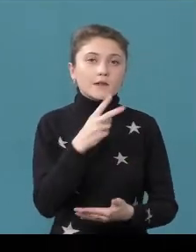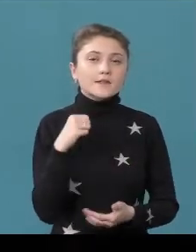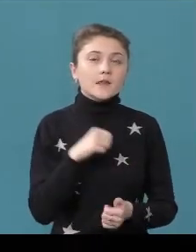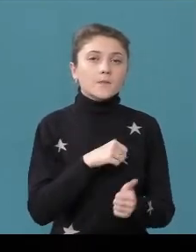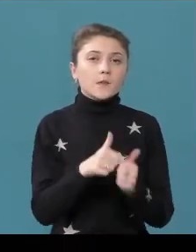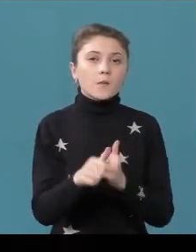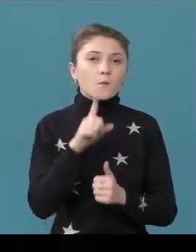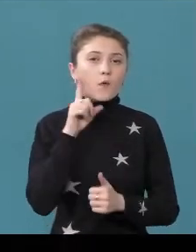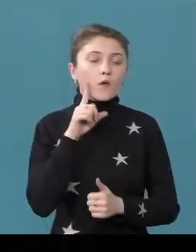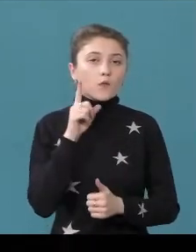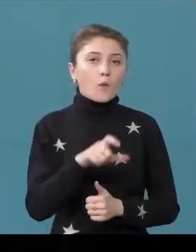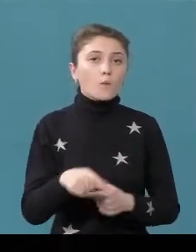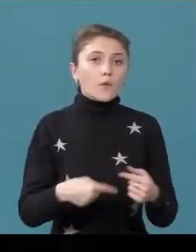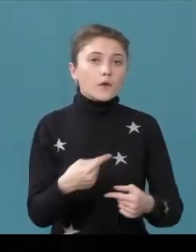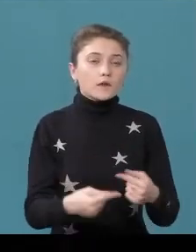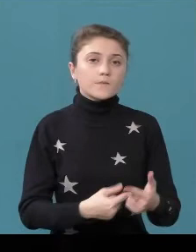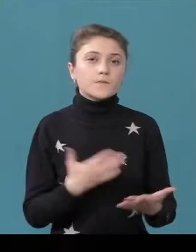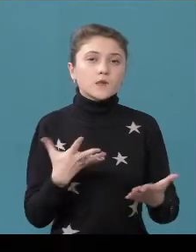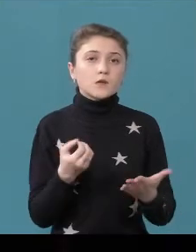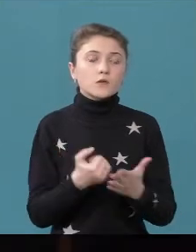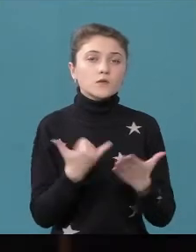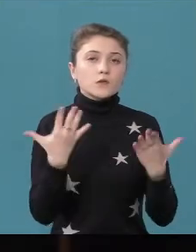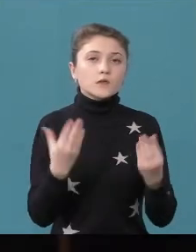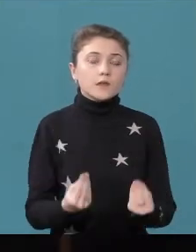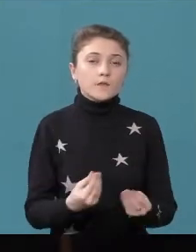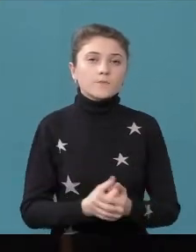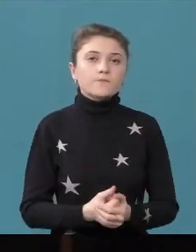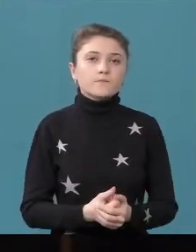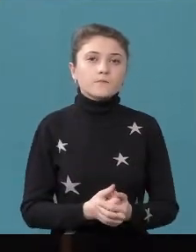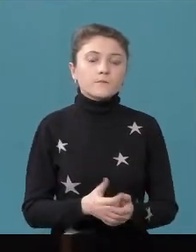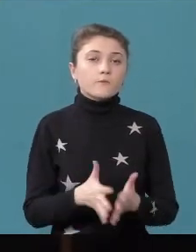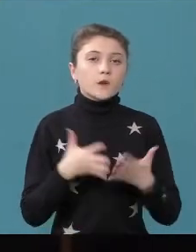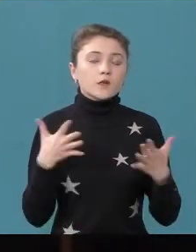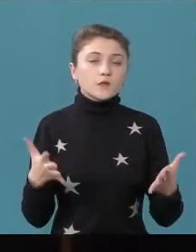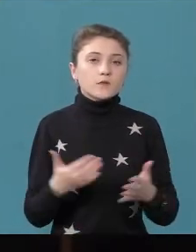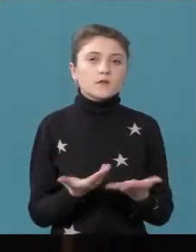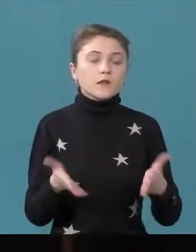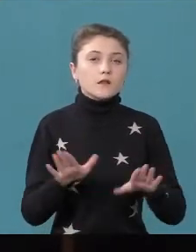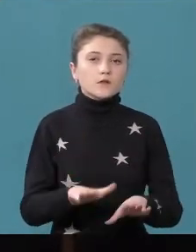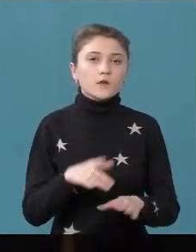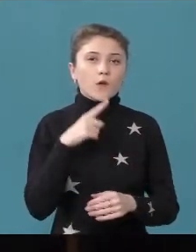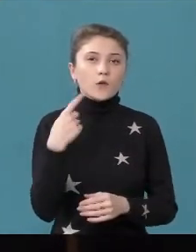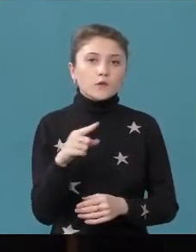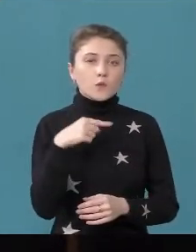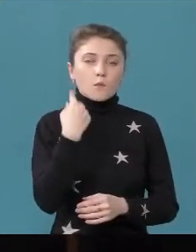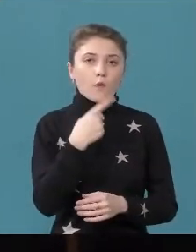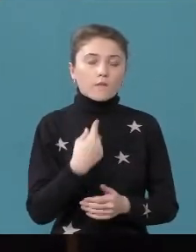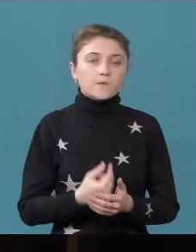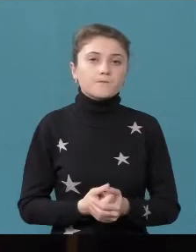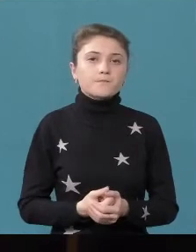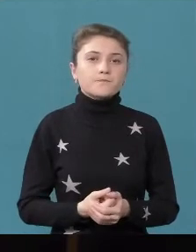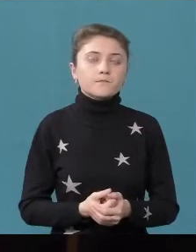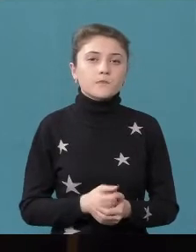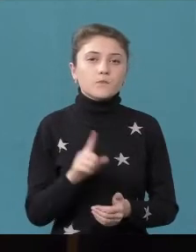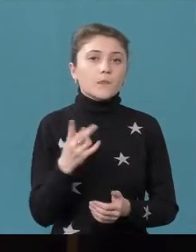молодому поколінню, яке ще до сьогоднішнього дня в переважній більшості залишається російськомовним. Щоб не